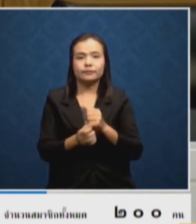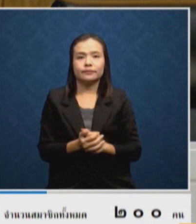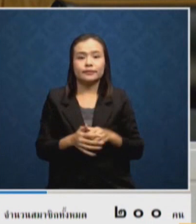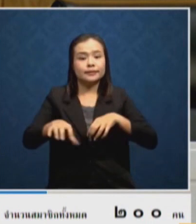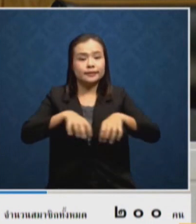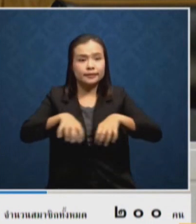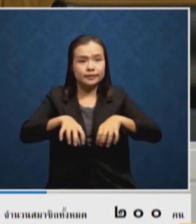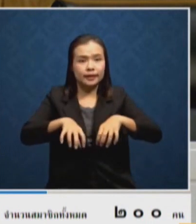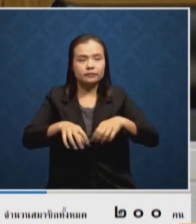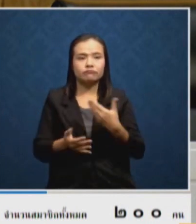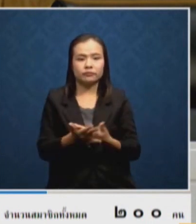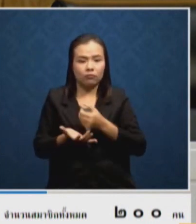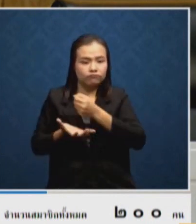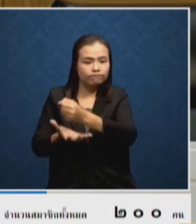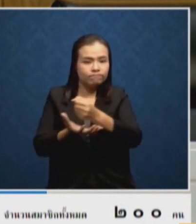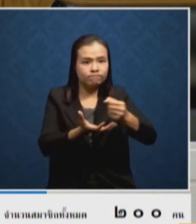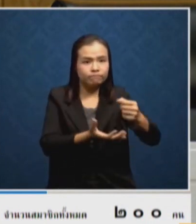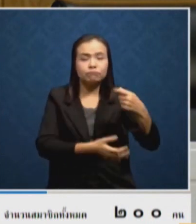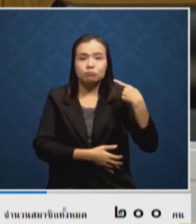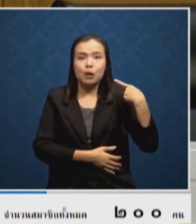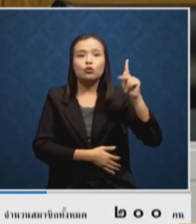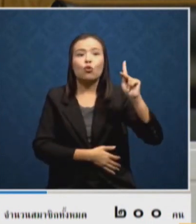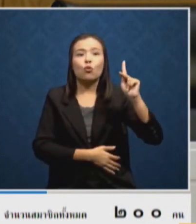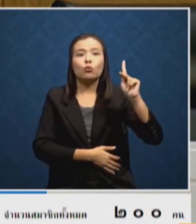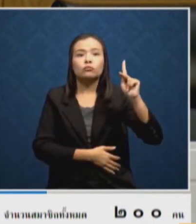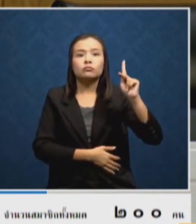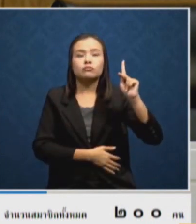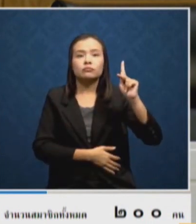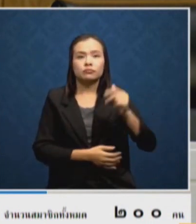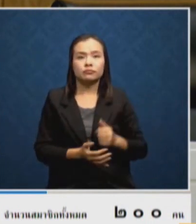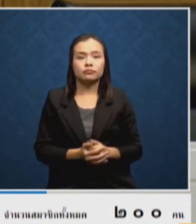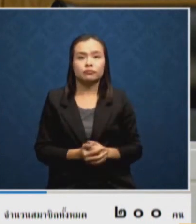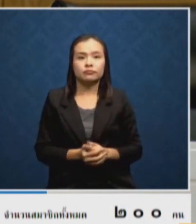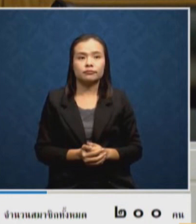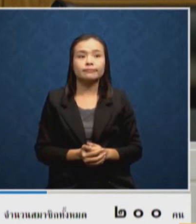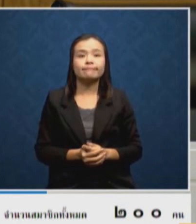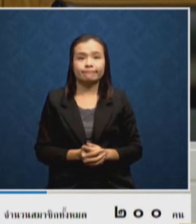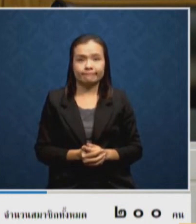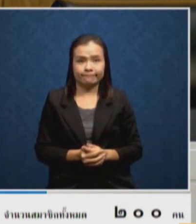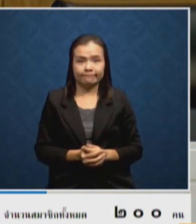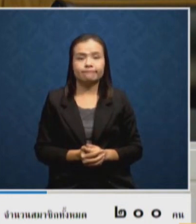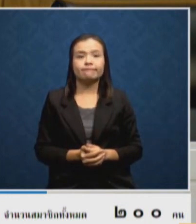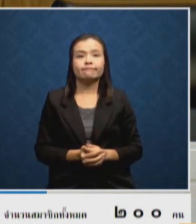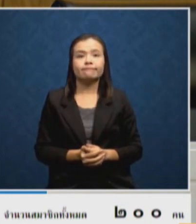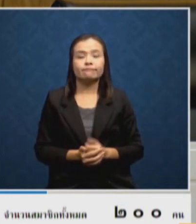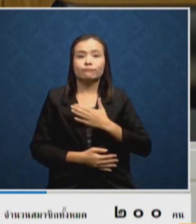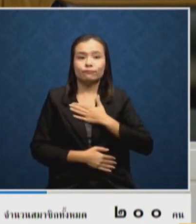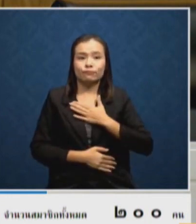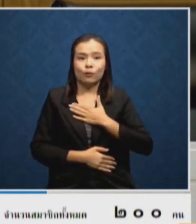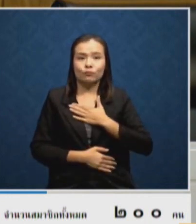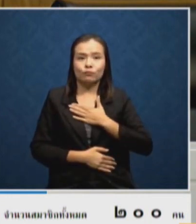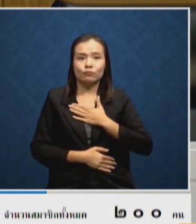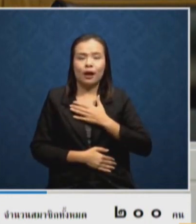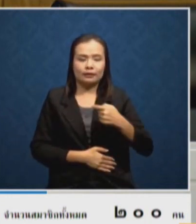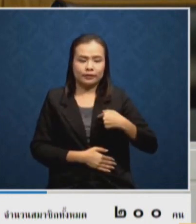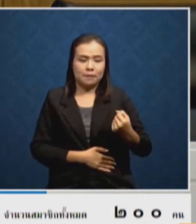งบประมาณรายจ่ายประจำปีงบประมาณ 2568ซึ่งถือว่าเป็นเครื่องมือสำคัญที่ใช้ขับเคลื่อนนโยบายของรัฐบาลยุทธศาสตร์